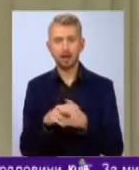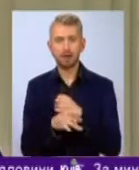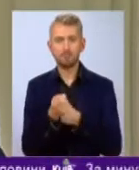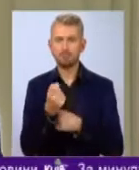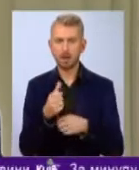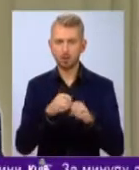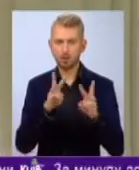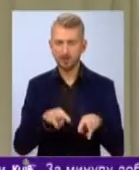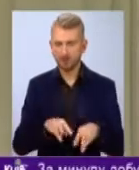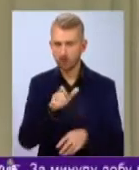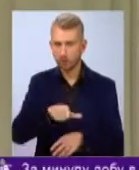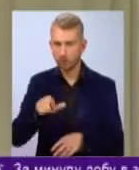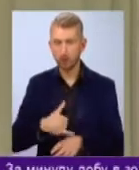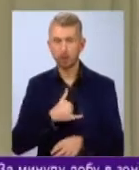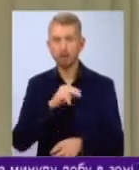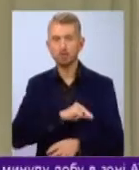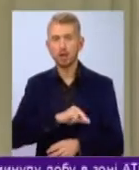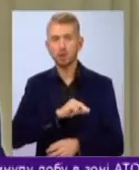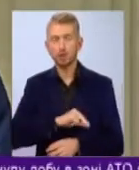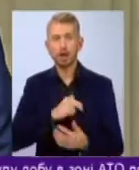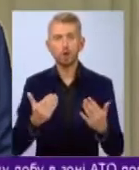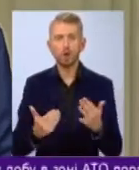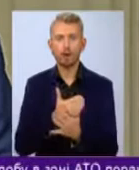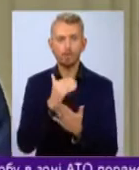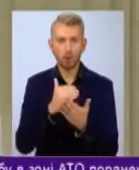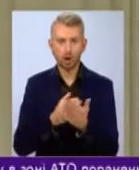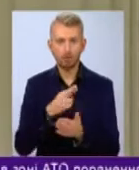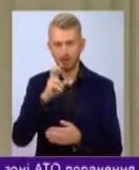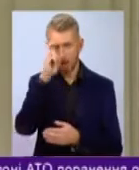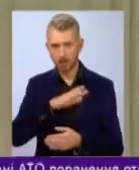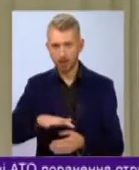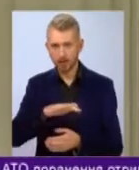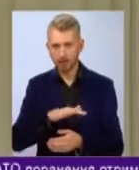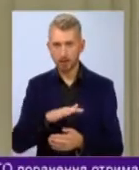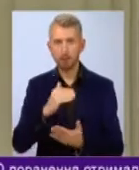малозабезпечених. У нас працює нова програма для країни, програма